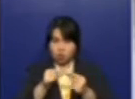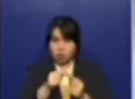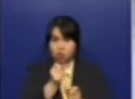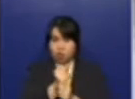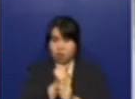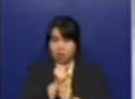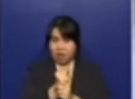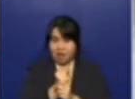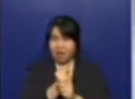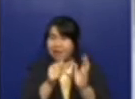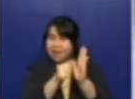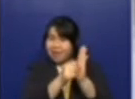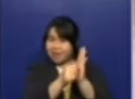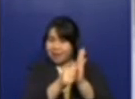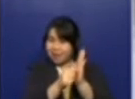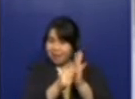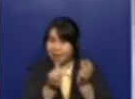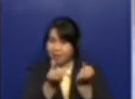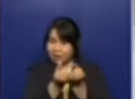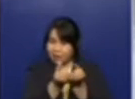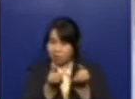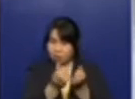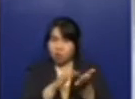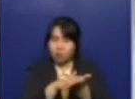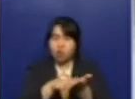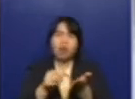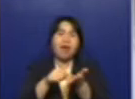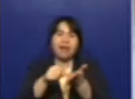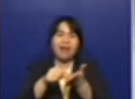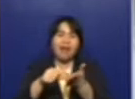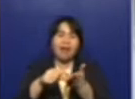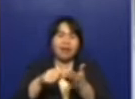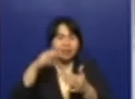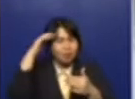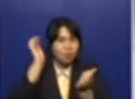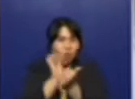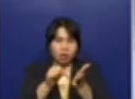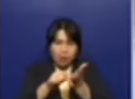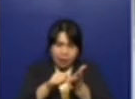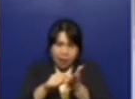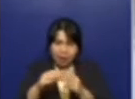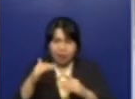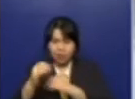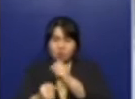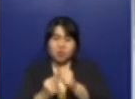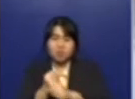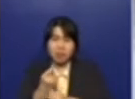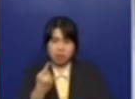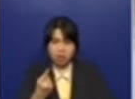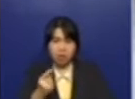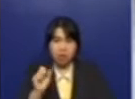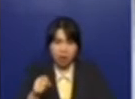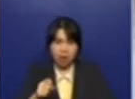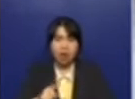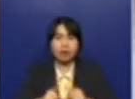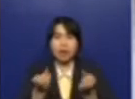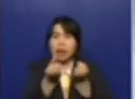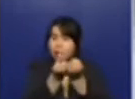เรื่องการแก้ไขกฎหมายปฏิรูปตำรวจนั้นต้องดำเนินการให้แล้วเสร็จภายใน1ปีวันนี้รัฐธรรมนูญมี